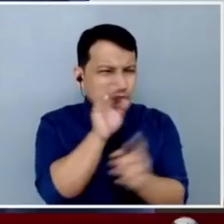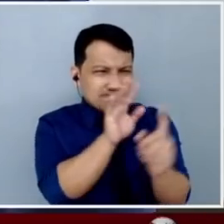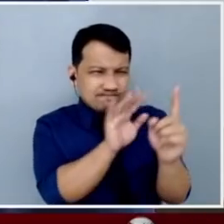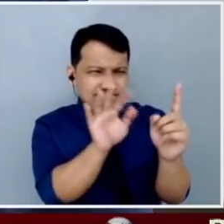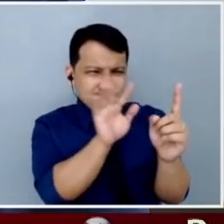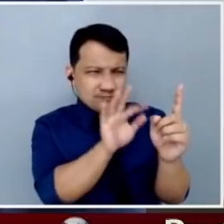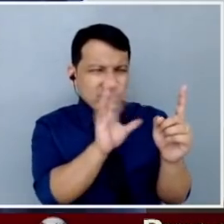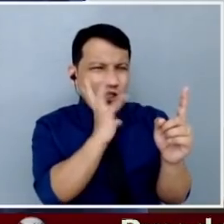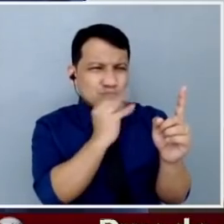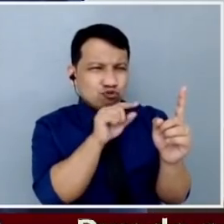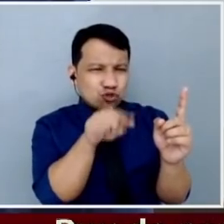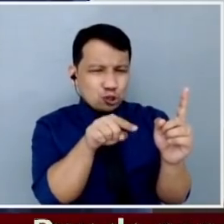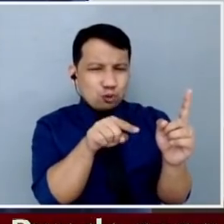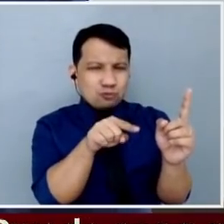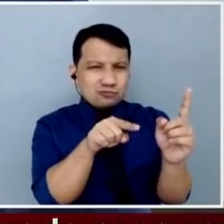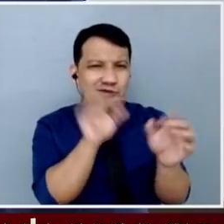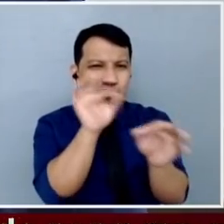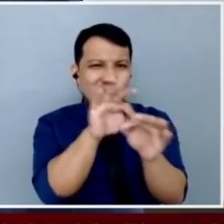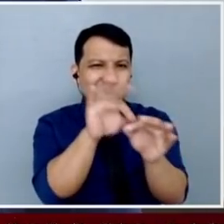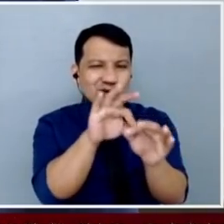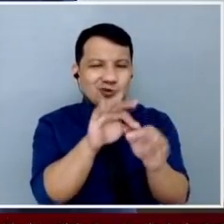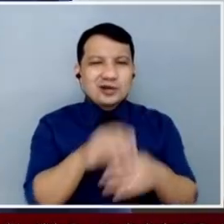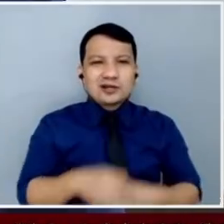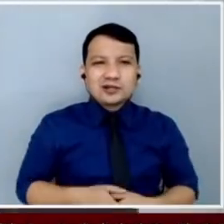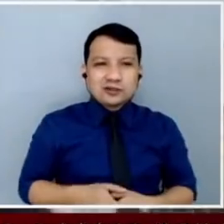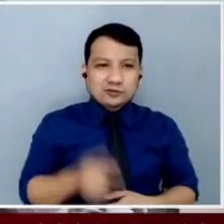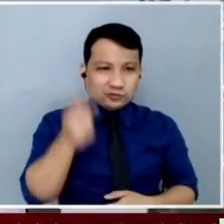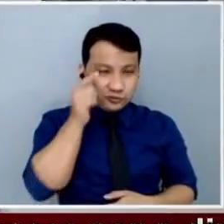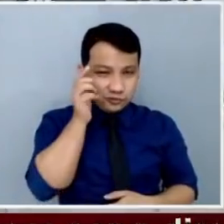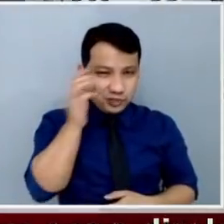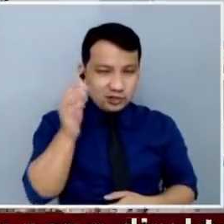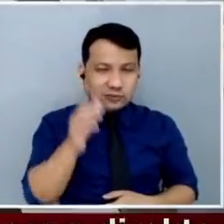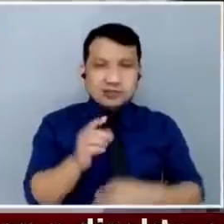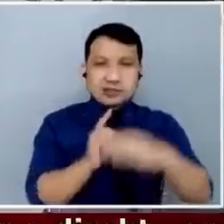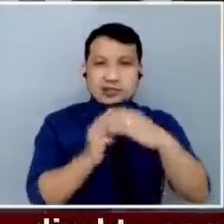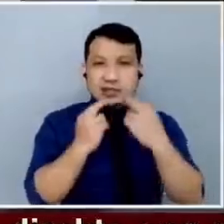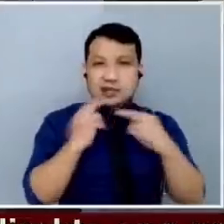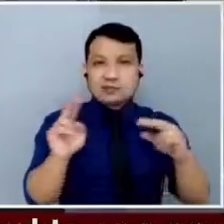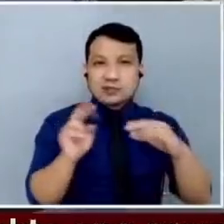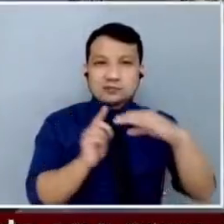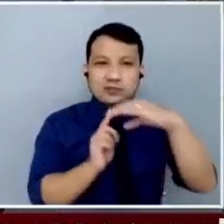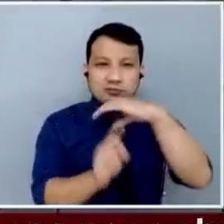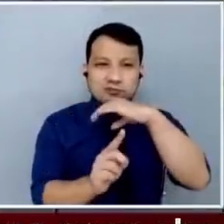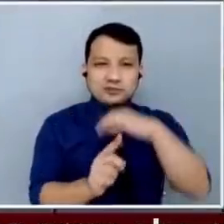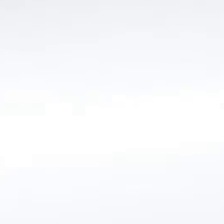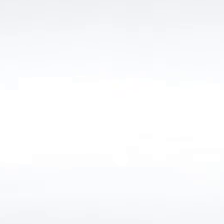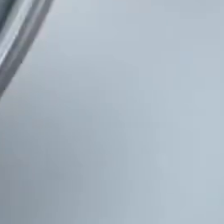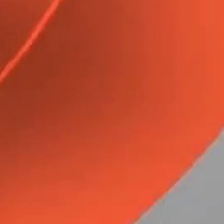sa mga kandidato. George Carino, ABS-CBN News.